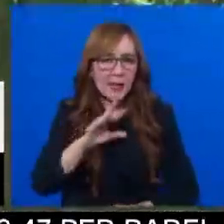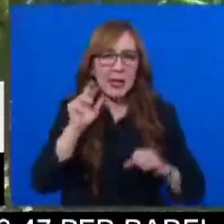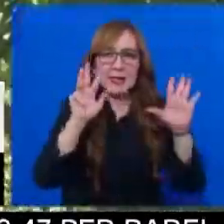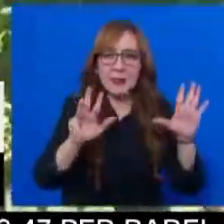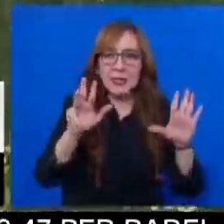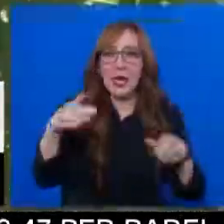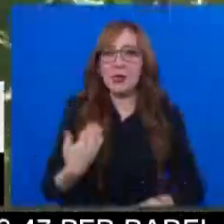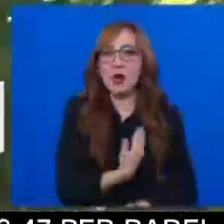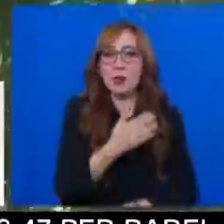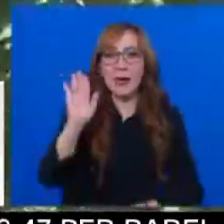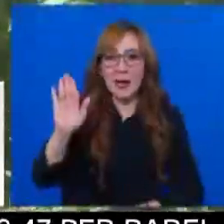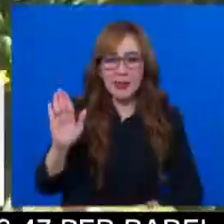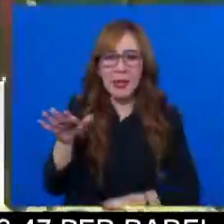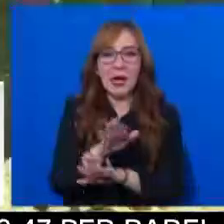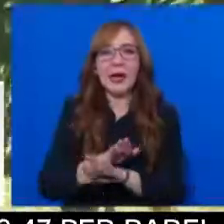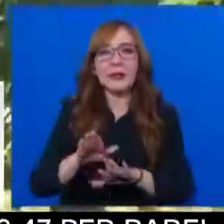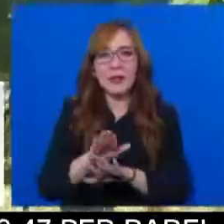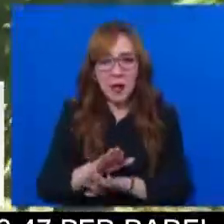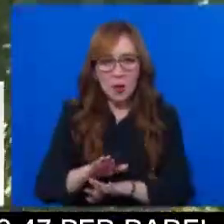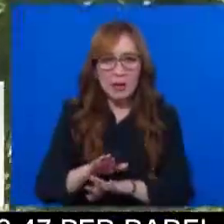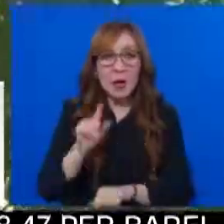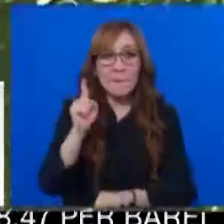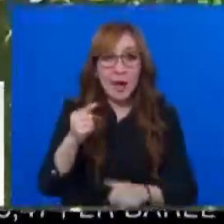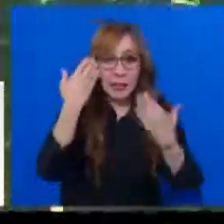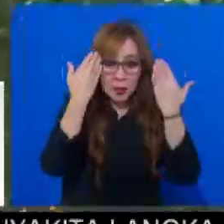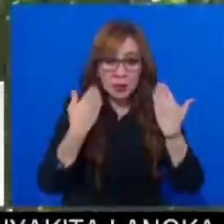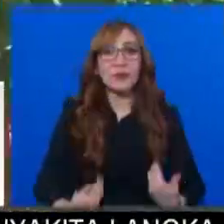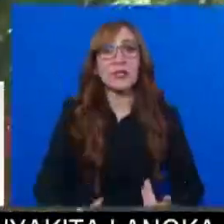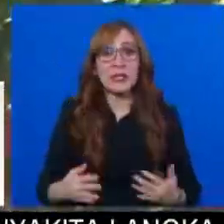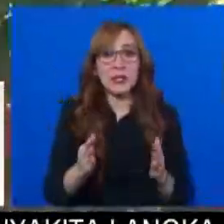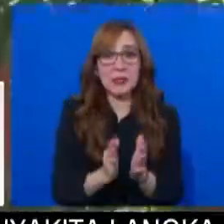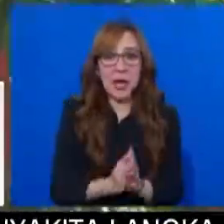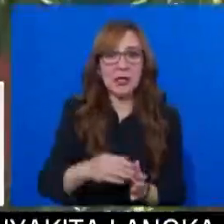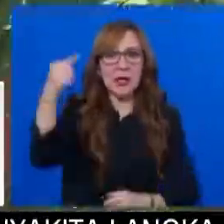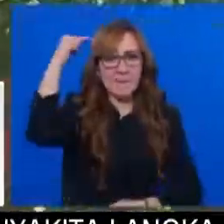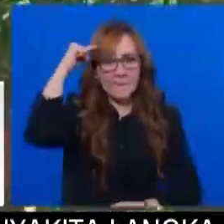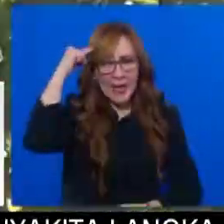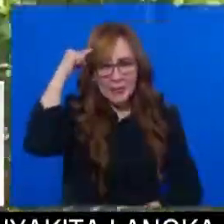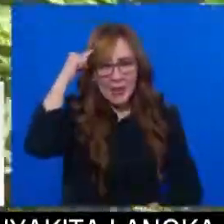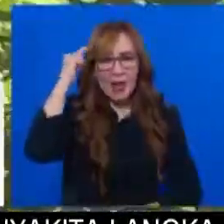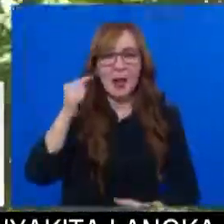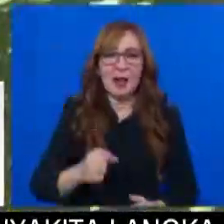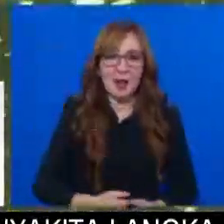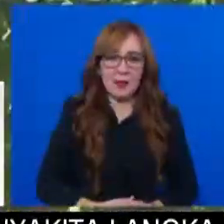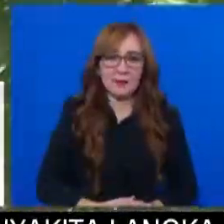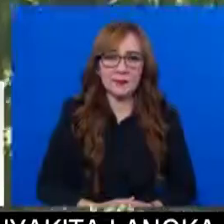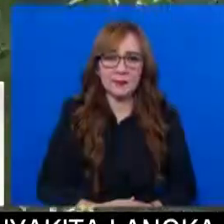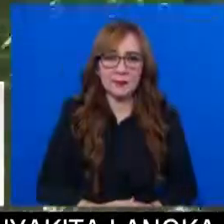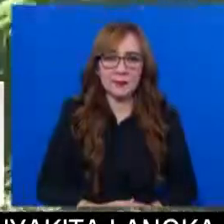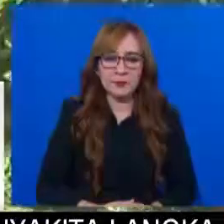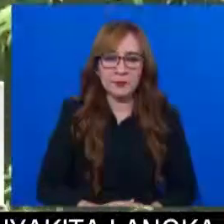nantinya akan menjalani pemulihan baik secara fisik dan mental untuk menghilangkan trauma dan gangguan psikologisnya.